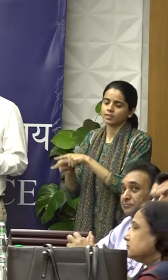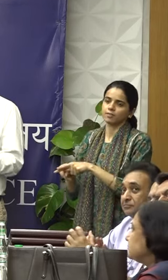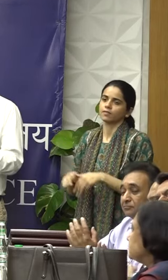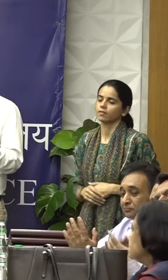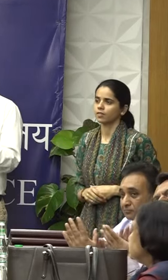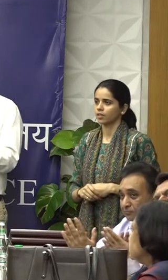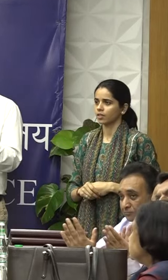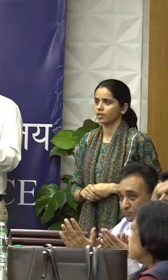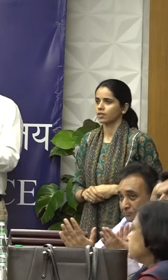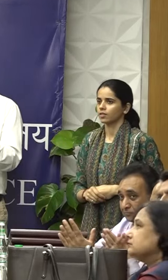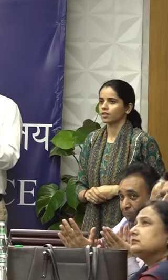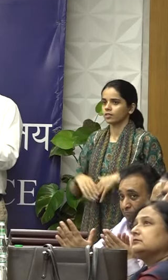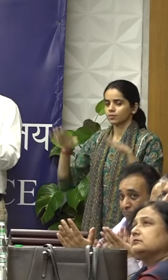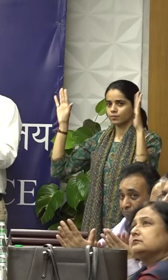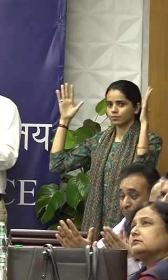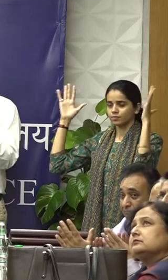करेगा।